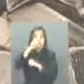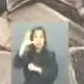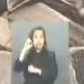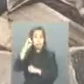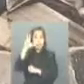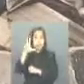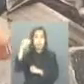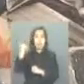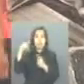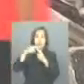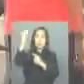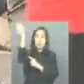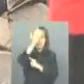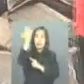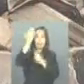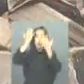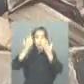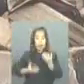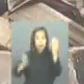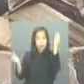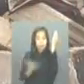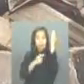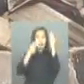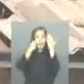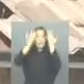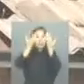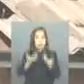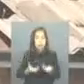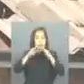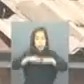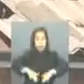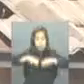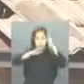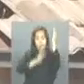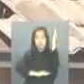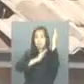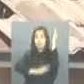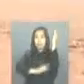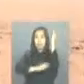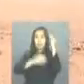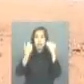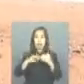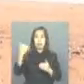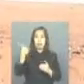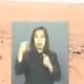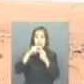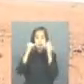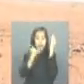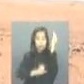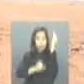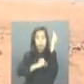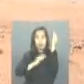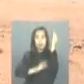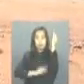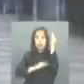พายุดิเพรสชันเข้าถล่มทำให้น้ำท่วมหนักในหลายจังหวัดของภาคใต้ตอนล่างและในพื้นที่ที่ไม่เคยเกิดขึ้นมาก่อน